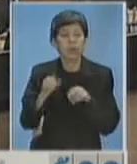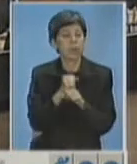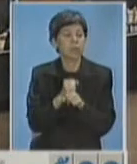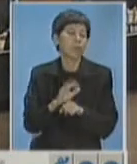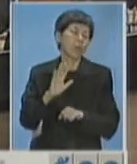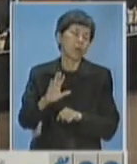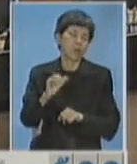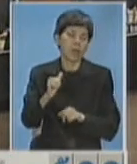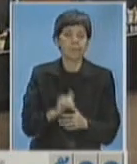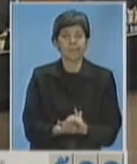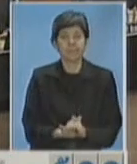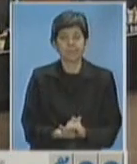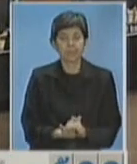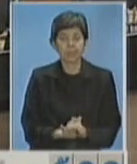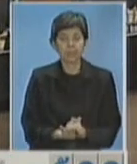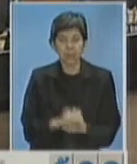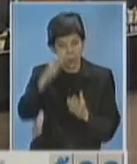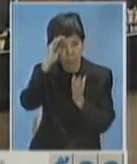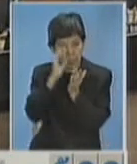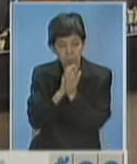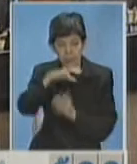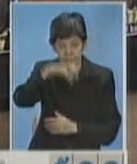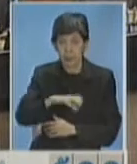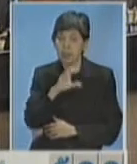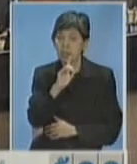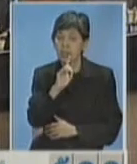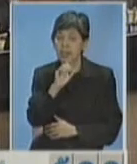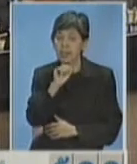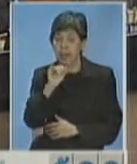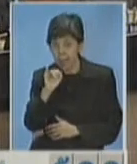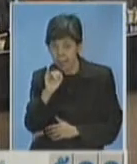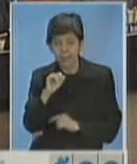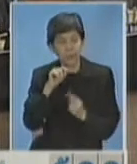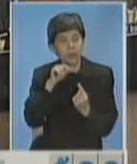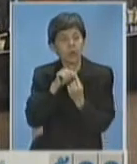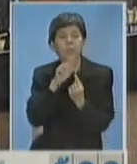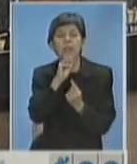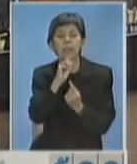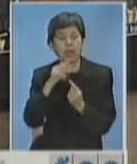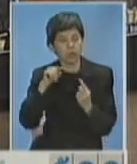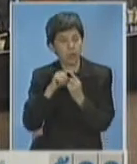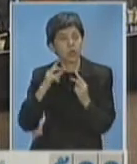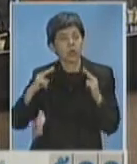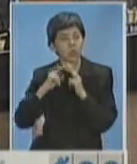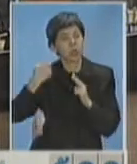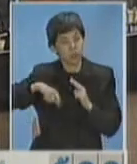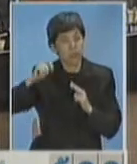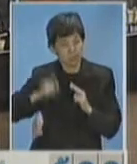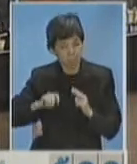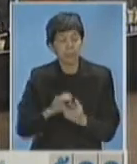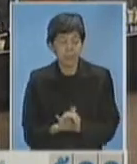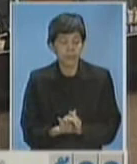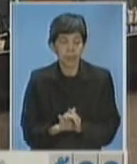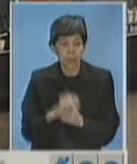นนั้นนะครับหรือของ DSI ก็แล้วแต่นะครับก็เป็นหน่วยงานของมาตรากระทรวงยุติธรรมนะครับที่ผมได้นำเรียนหรือ